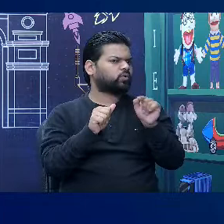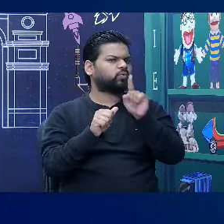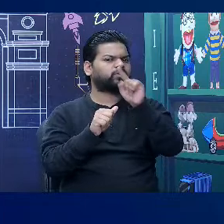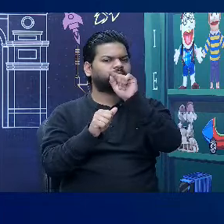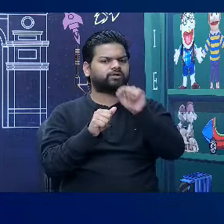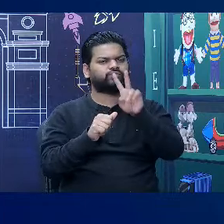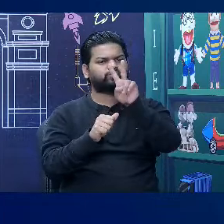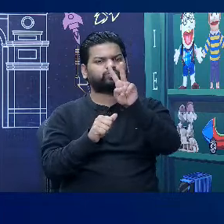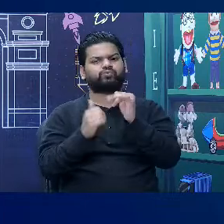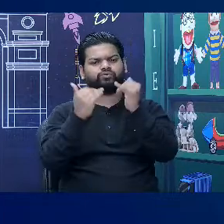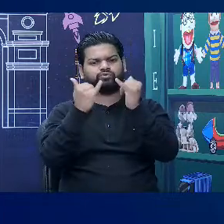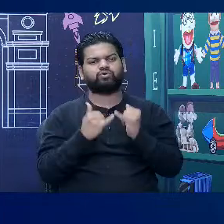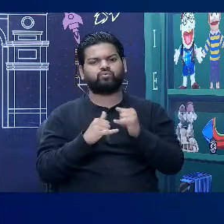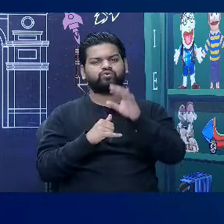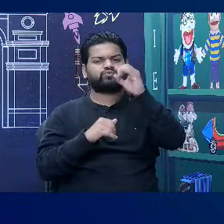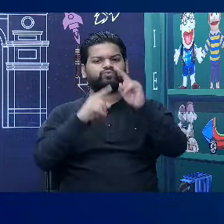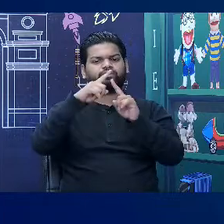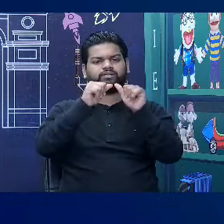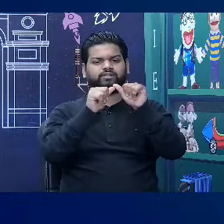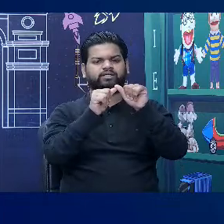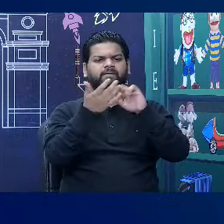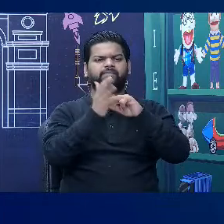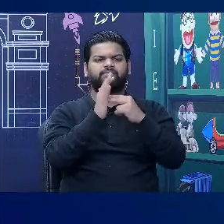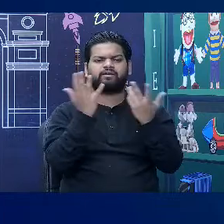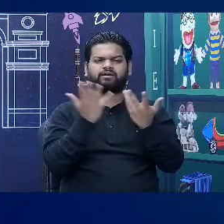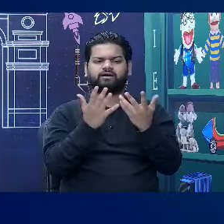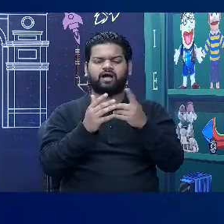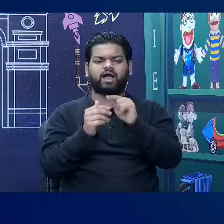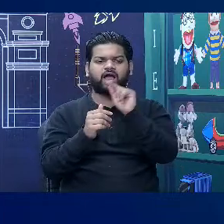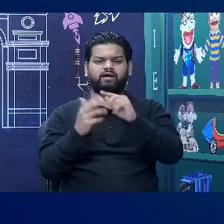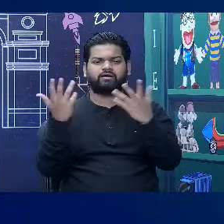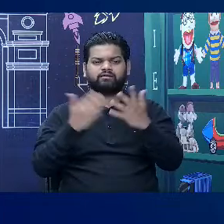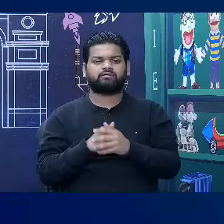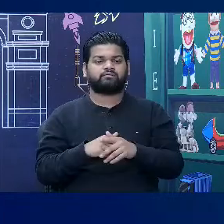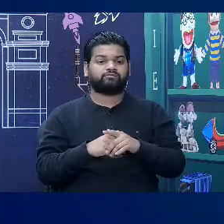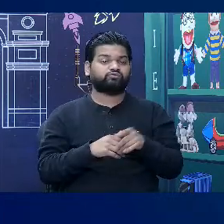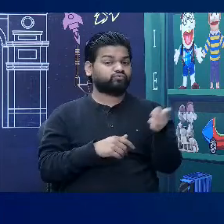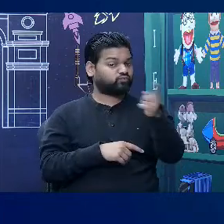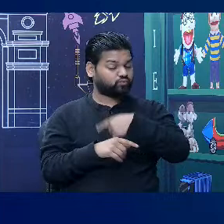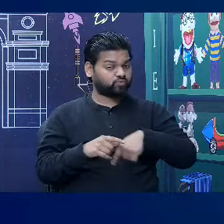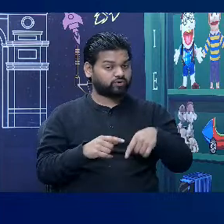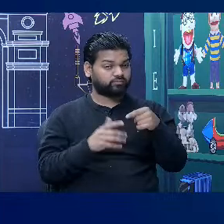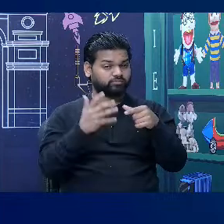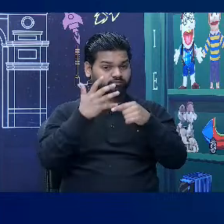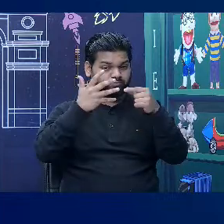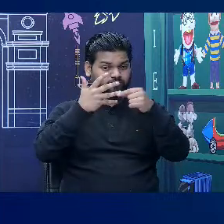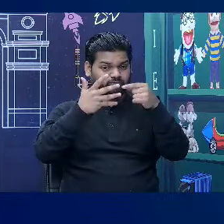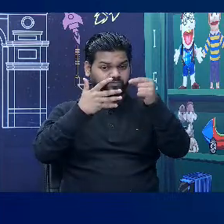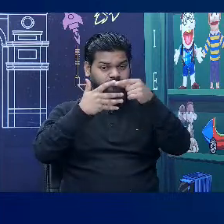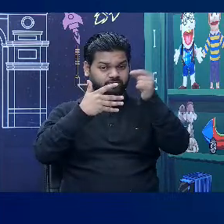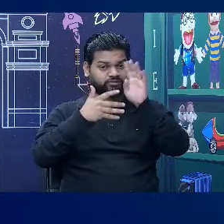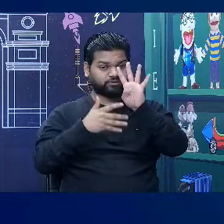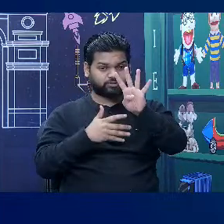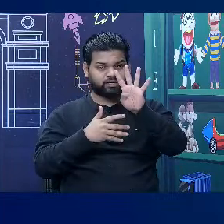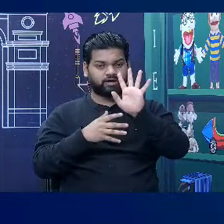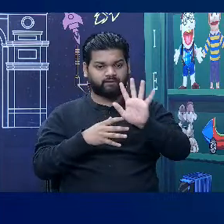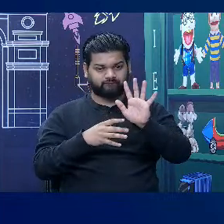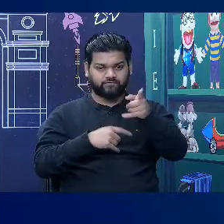the value of cot A is, there are 4 options. First one √3, second